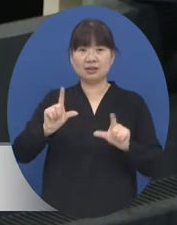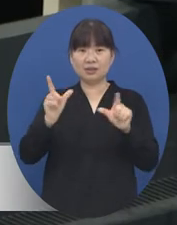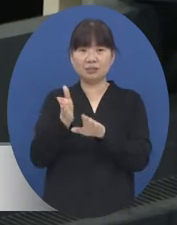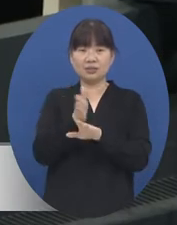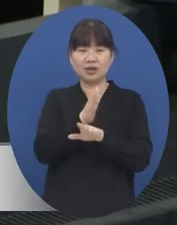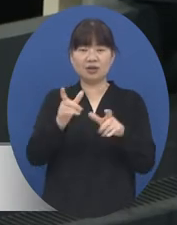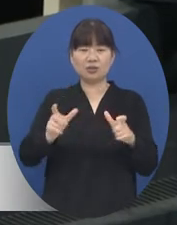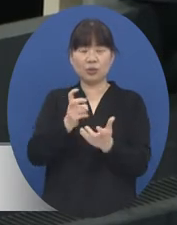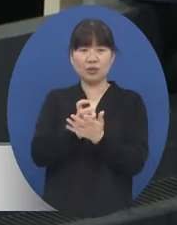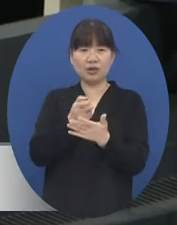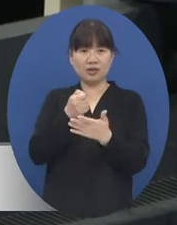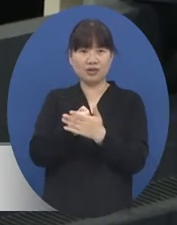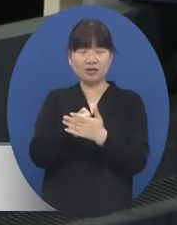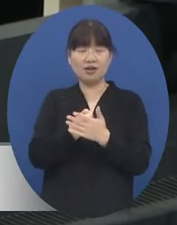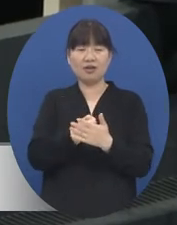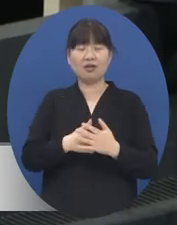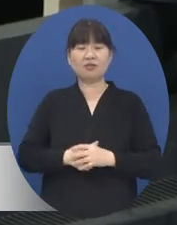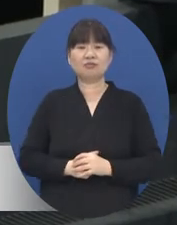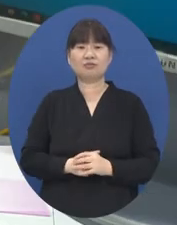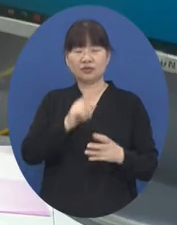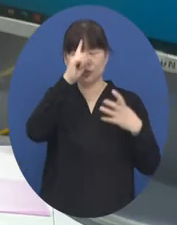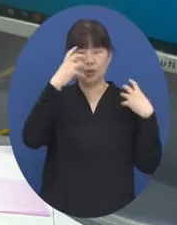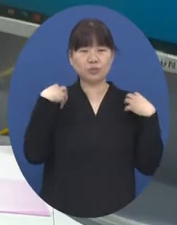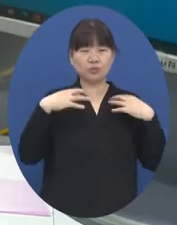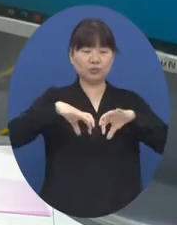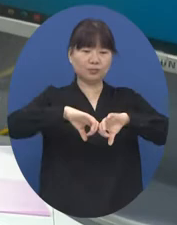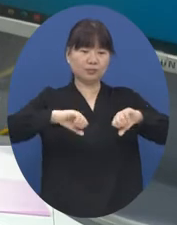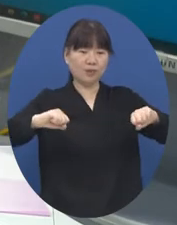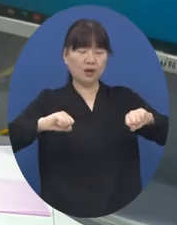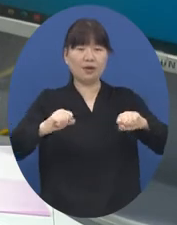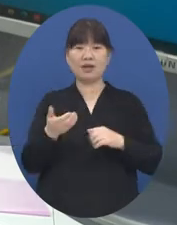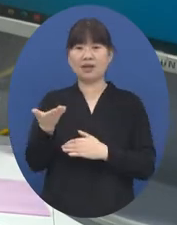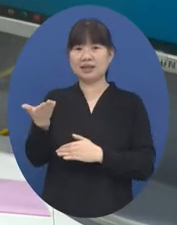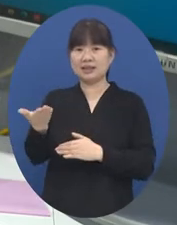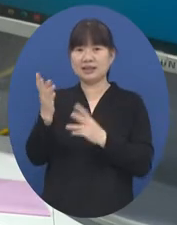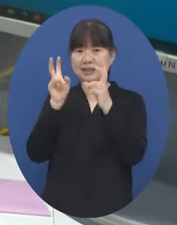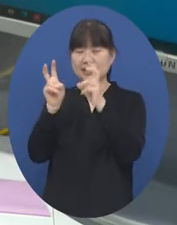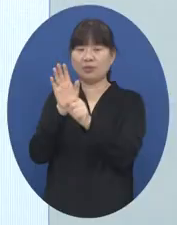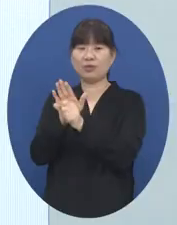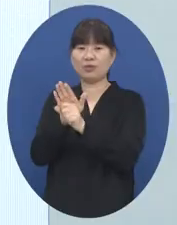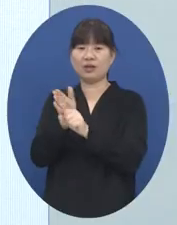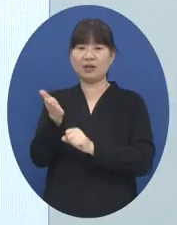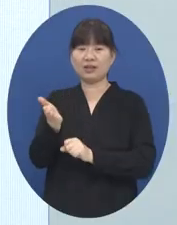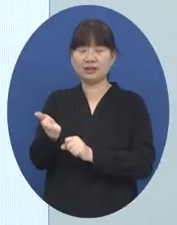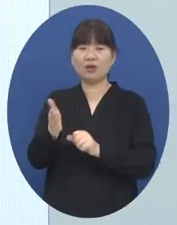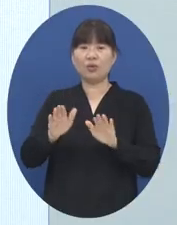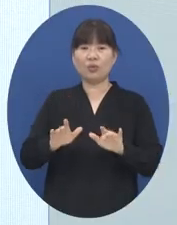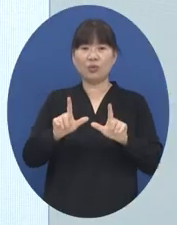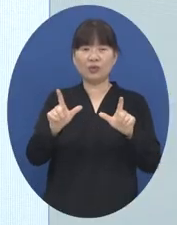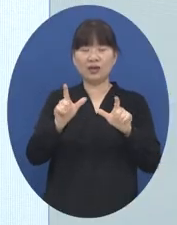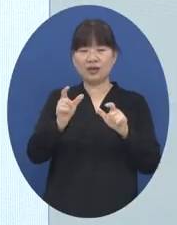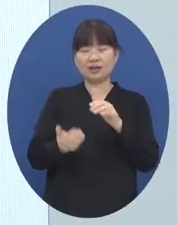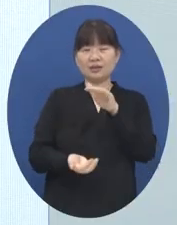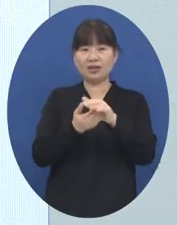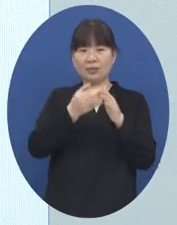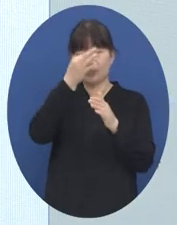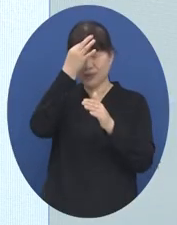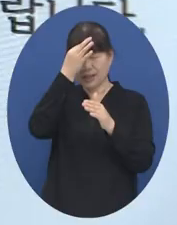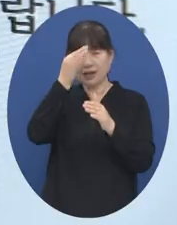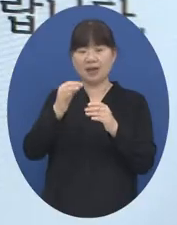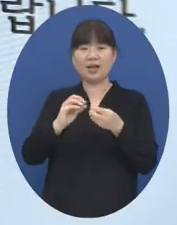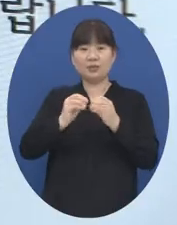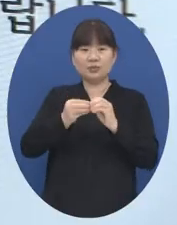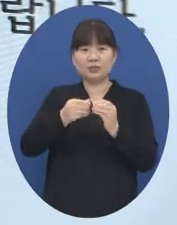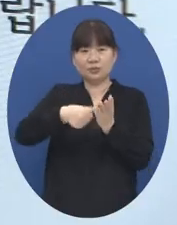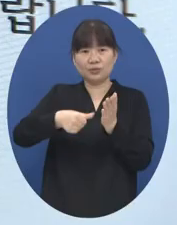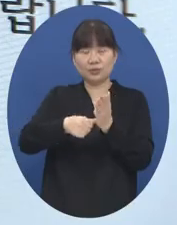2020년부터 조례를 제정해 정부와는 별도로 이들 유턴 기업을 지원하고 있는데 올해는 특히 첨단 핵심 부품 분야에